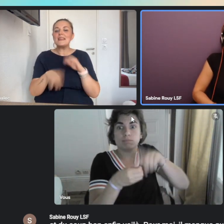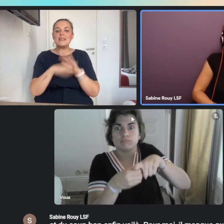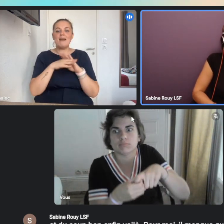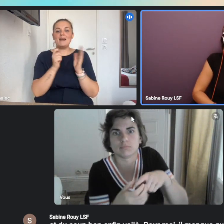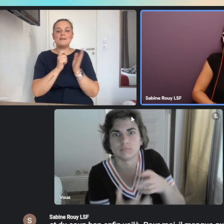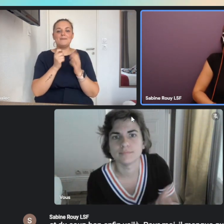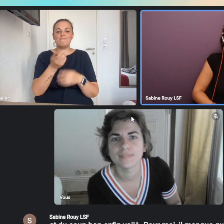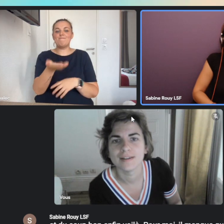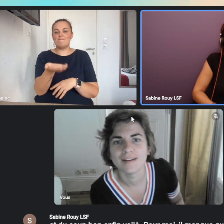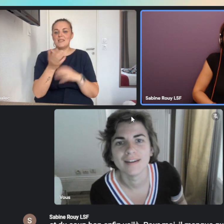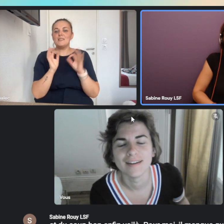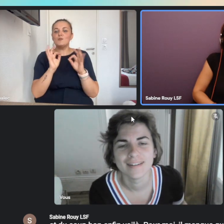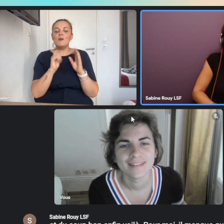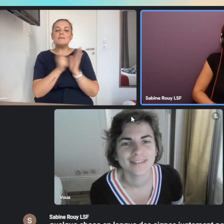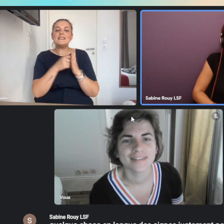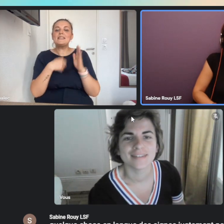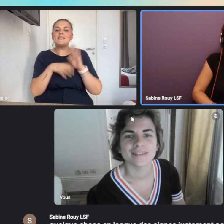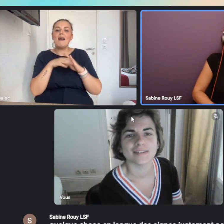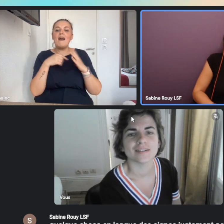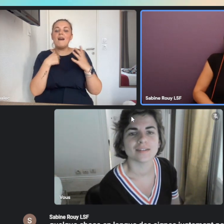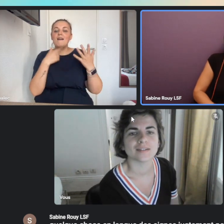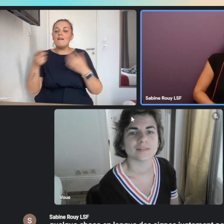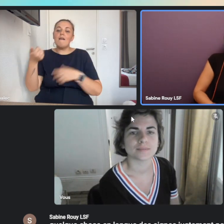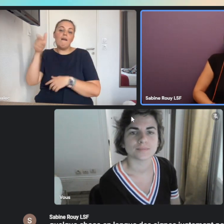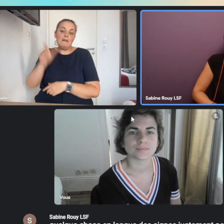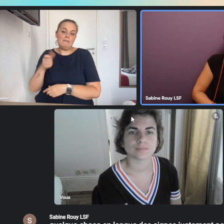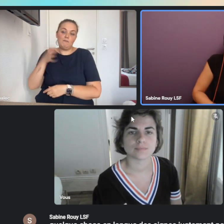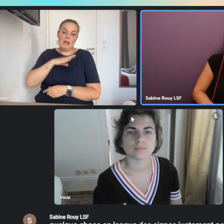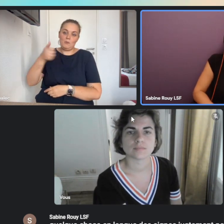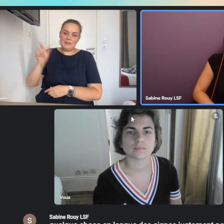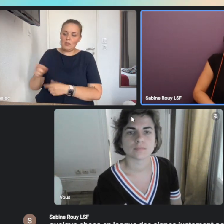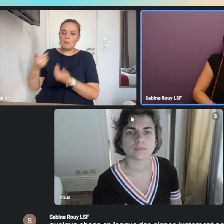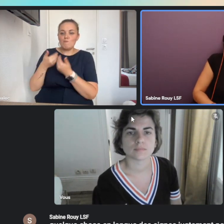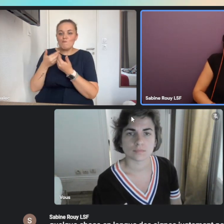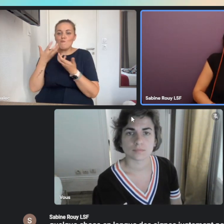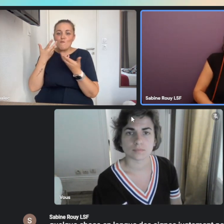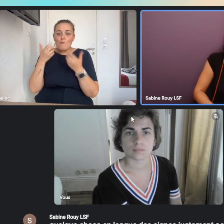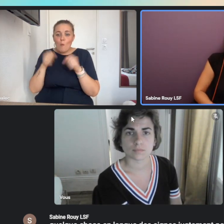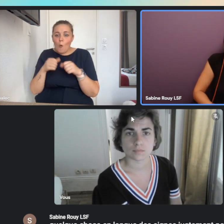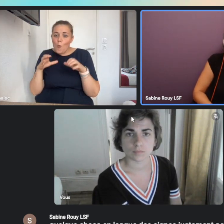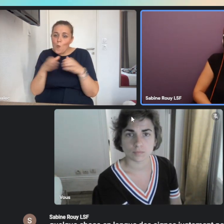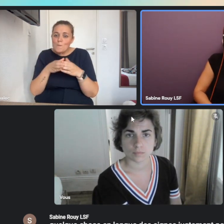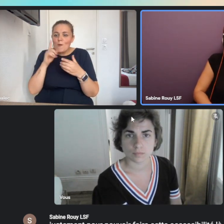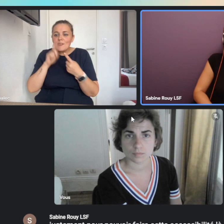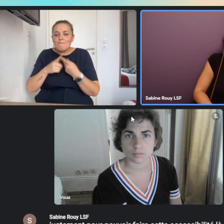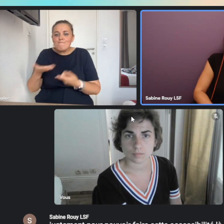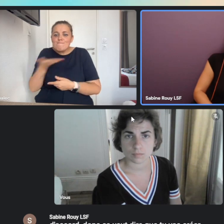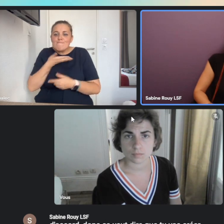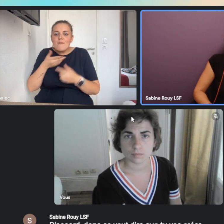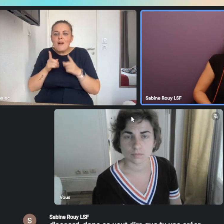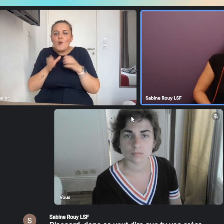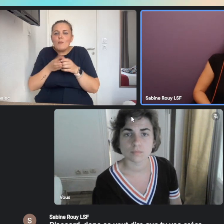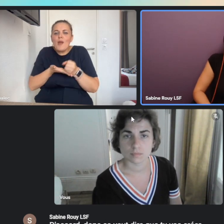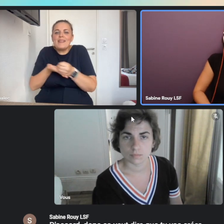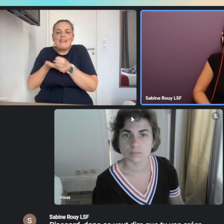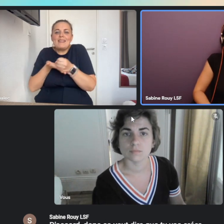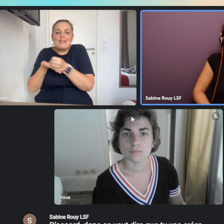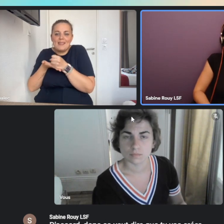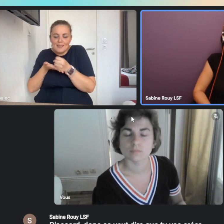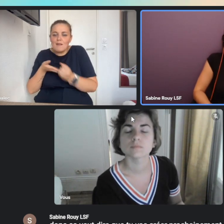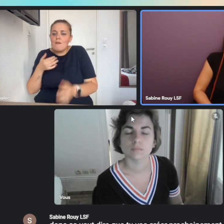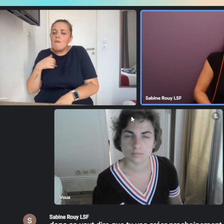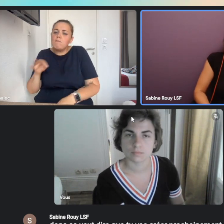peut-être que les personnes justement, alors au départ, en fait, c'est une personne qui m'a demandé si c'était possible de créer un groupe